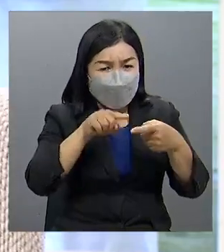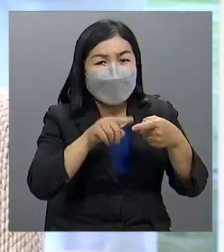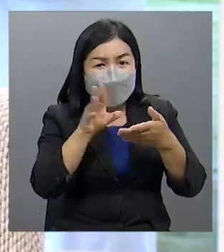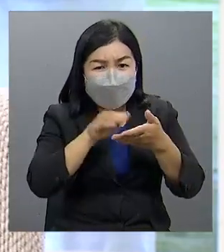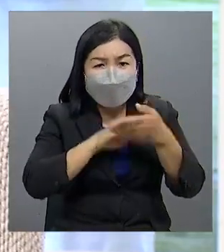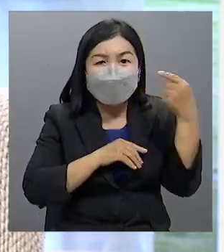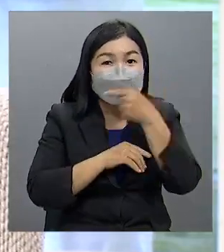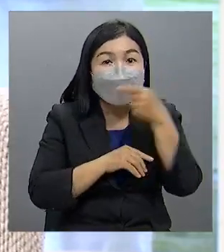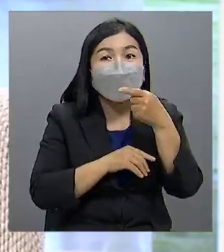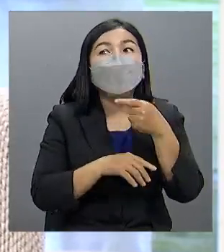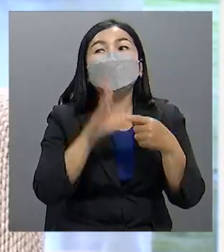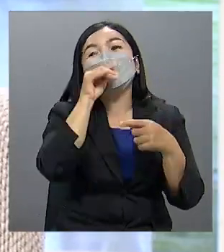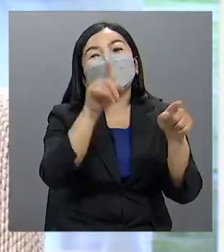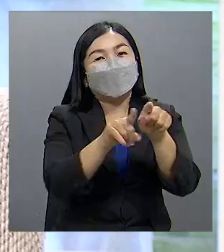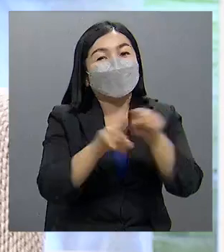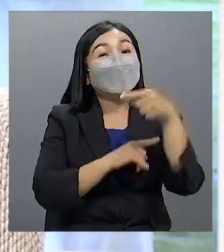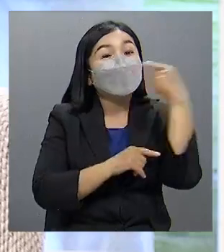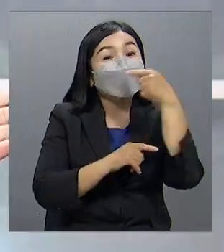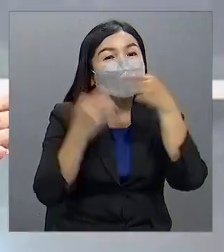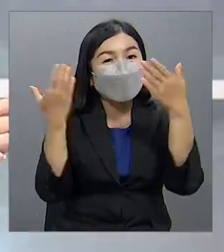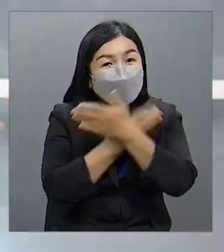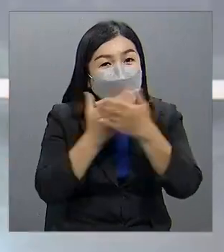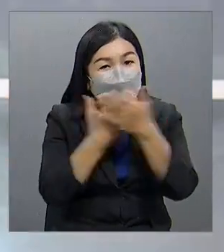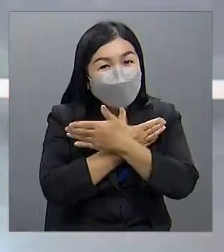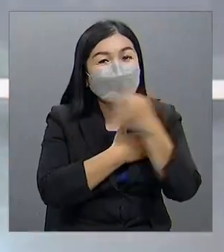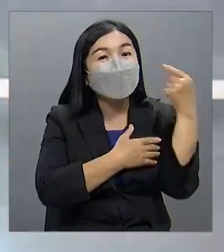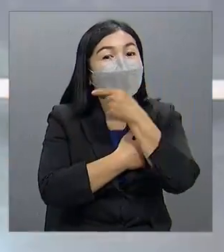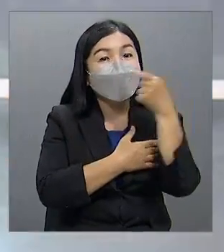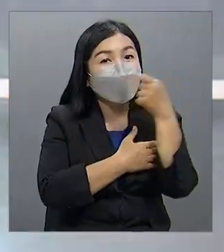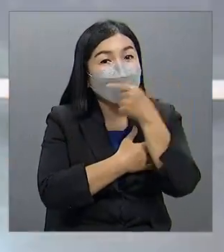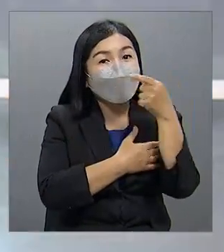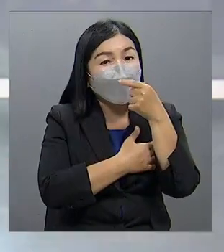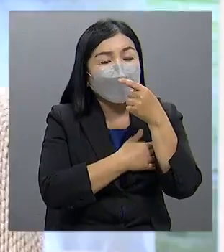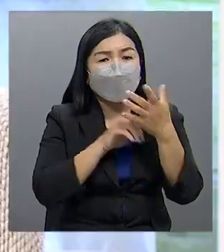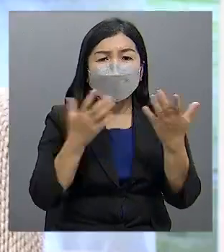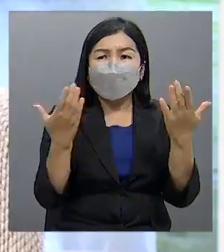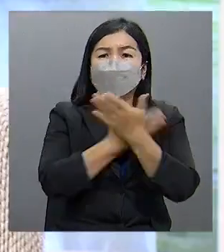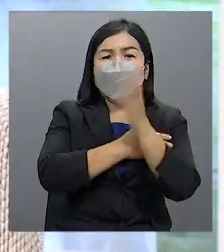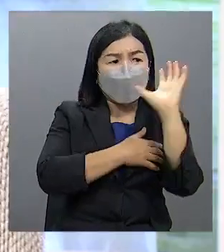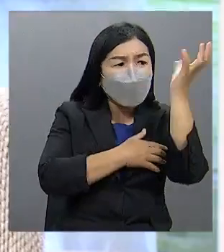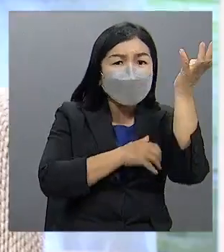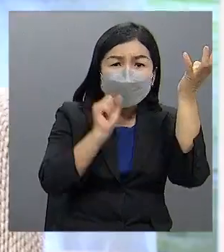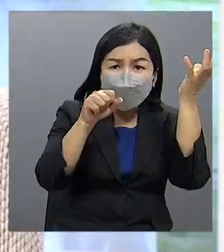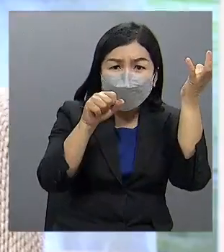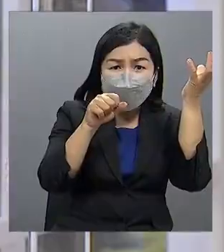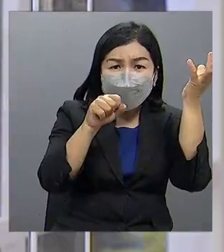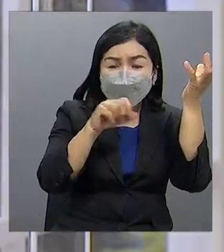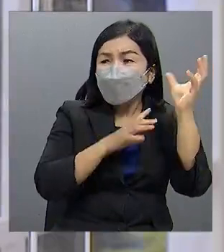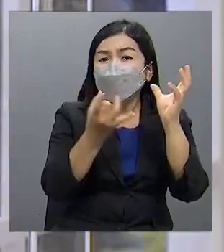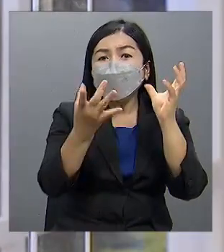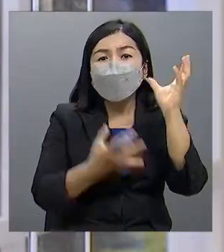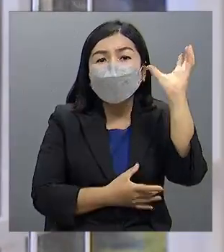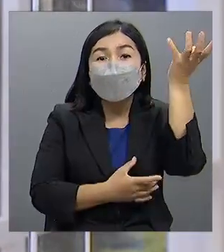พรก็ยังชั่วหน่อยค่ะคุณผู้ชม หรอ เปลี่ยนแปลงเขาเป็นคนเปลี่ยนแปลงโลกนะคะคุณ หรอคะพี่ปุ๊บ โรคอะไรคะ โรคเบาหวาน